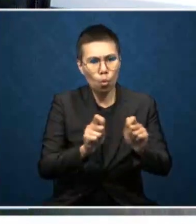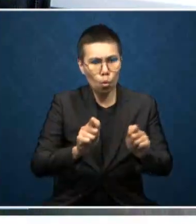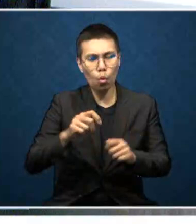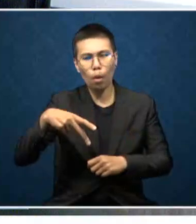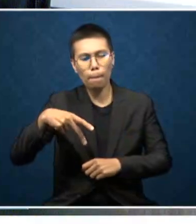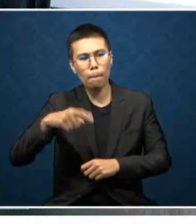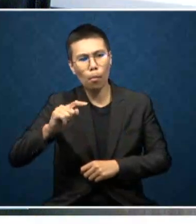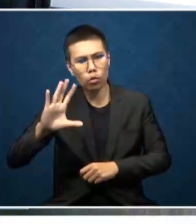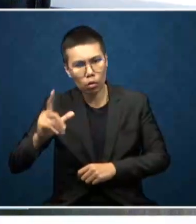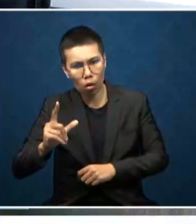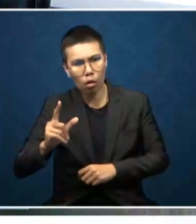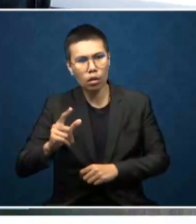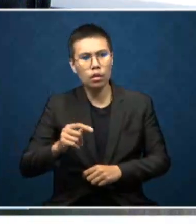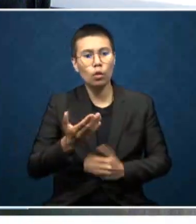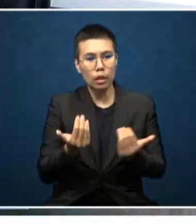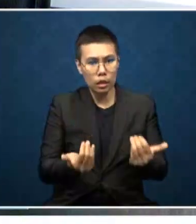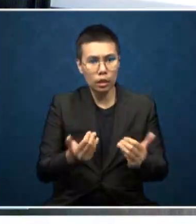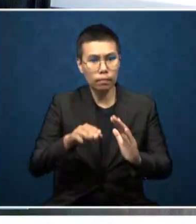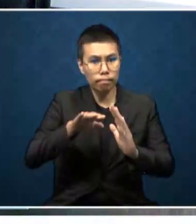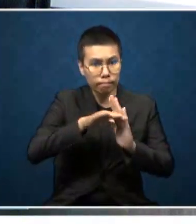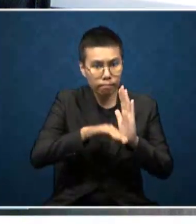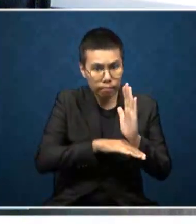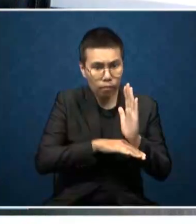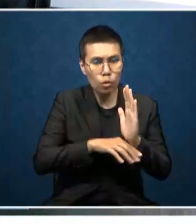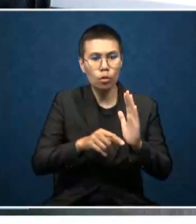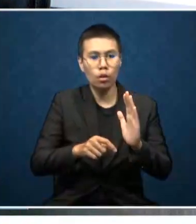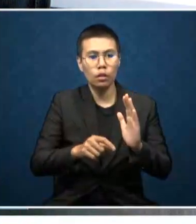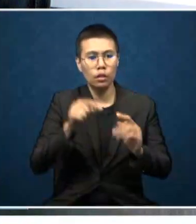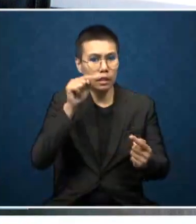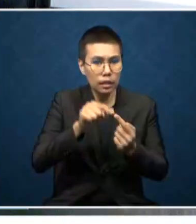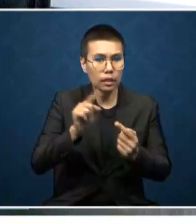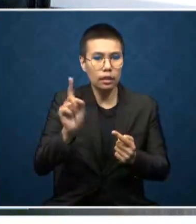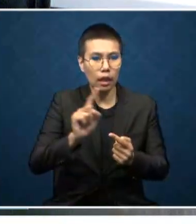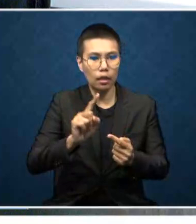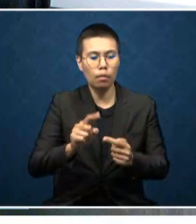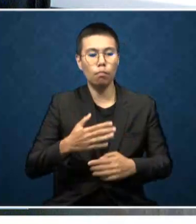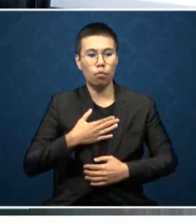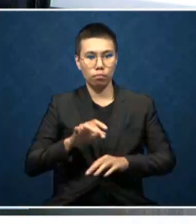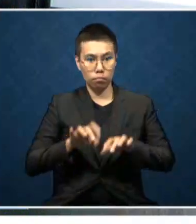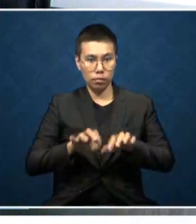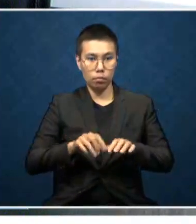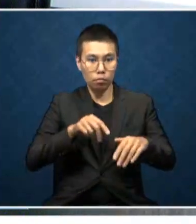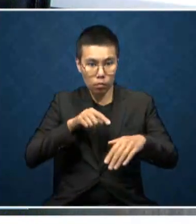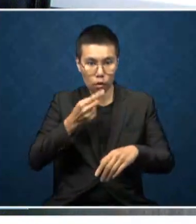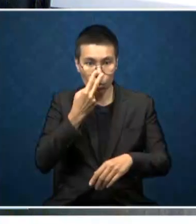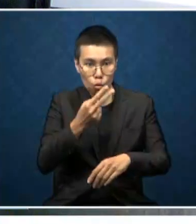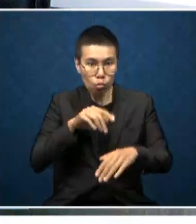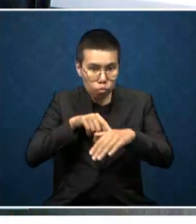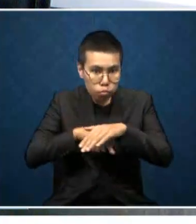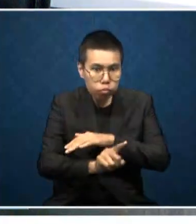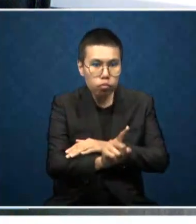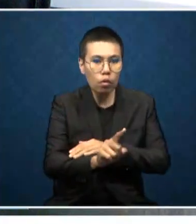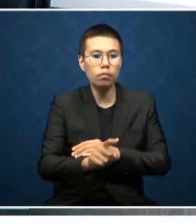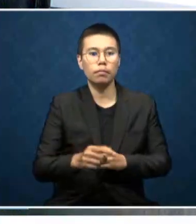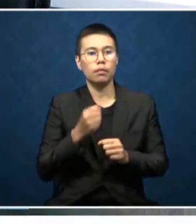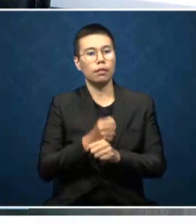ดำเนินการอย่างไรผมเองอยู่ผมสามารถที่จะเสิร์ชเข้าไปดูแล้วก็รู้ข้อมูลพวกนี้ได้หรือไม่อย่างไรท่านได้ดำเนินการไปถึงขั้นตอนพวก